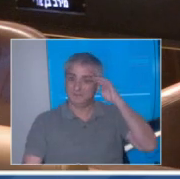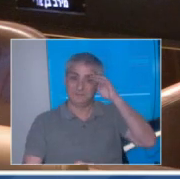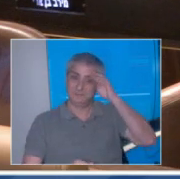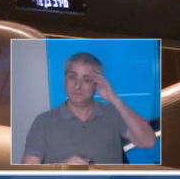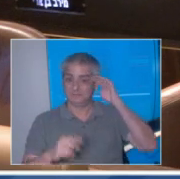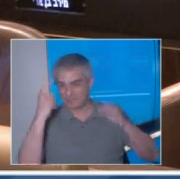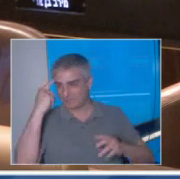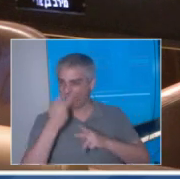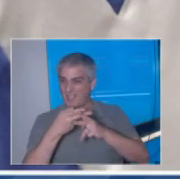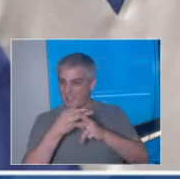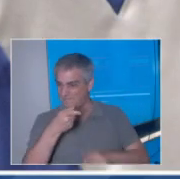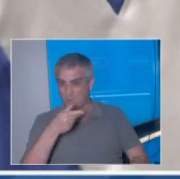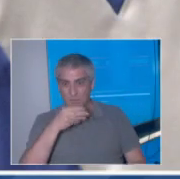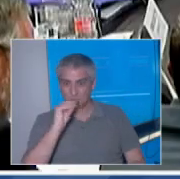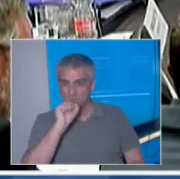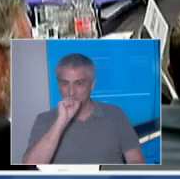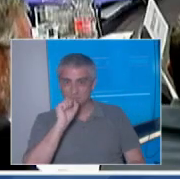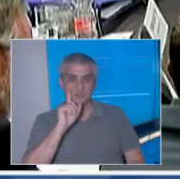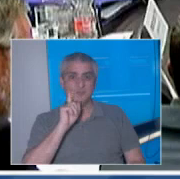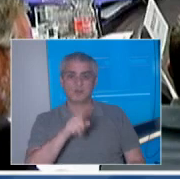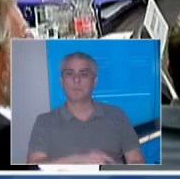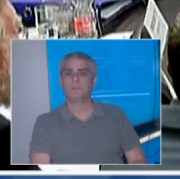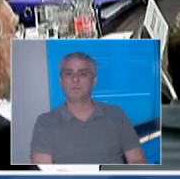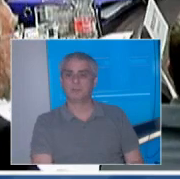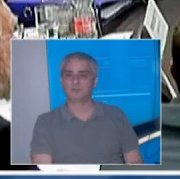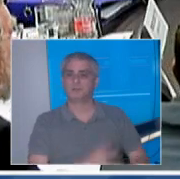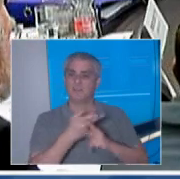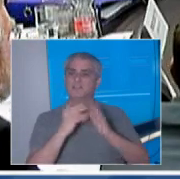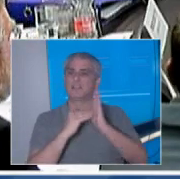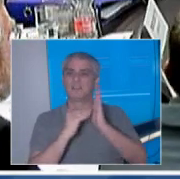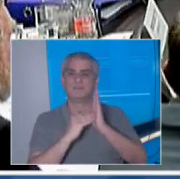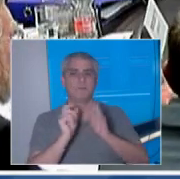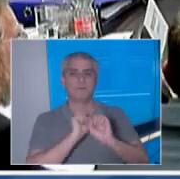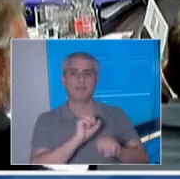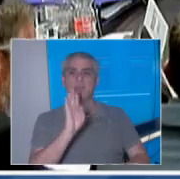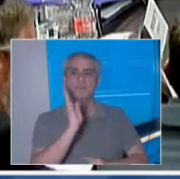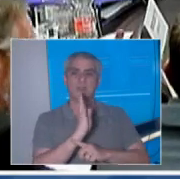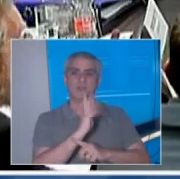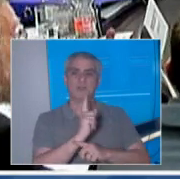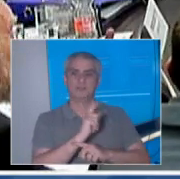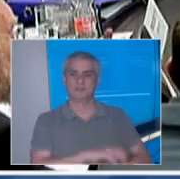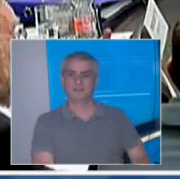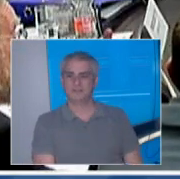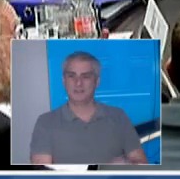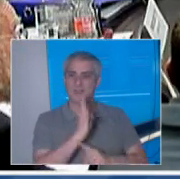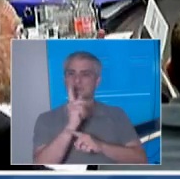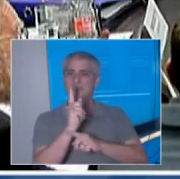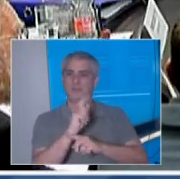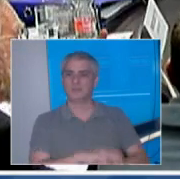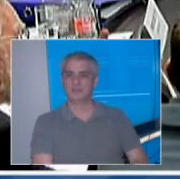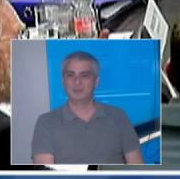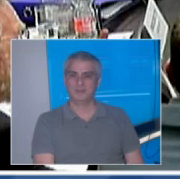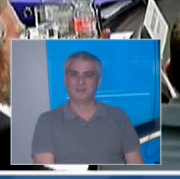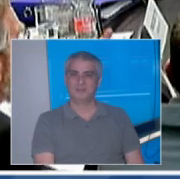מכיר בארומה שאתה מזמין את הקפה? הייתי מסיים את כל הרשימה. מתי יש הפסקת קפה? בעד? ארבע דקות. ארבע דקות.